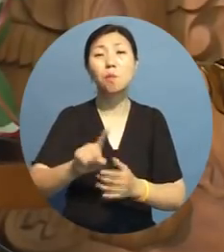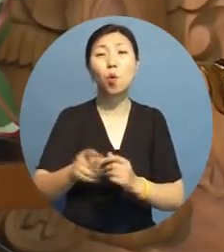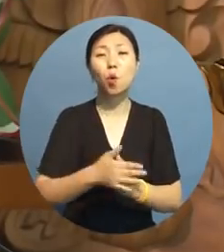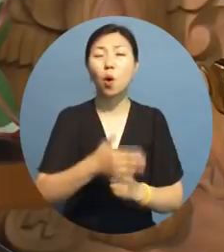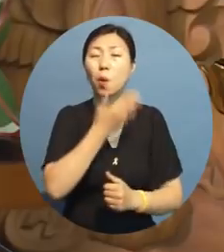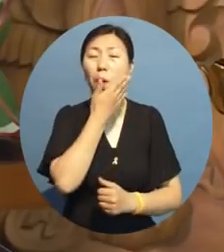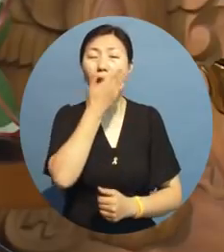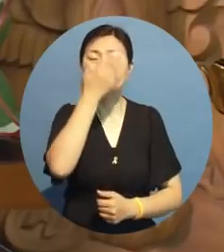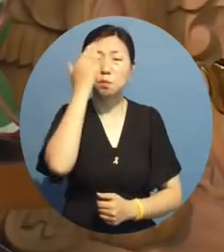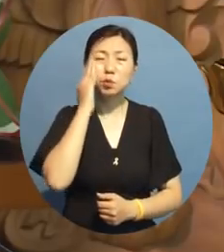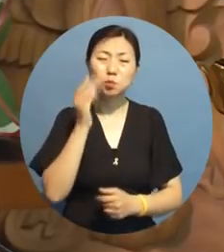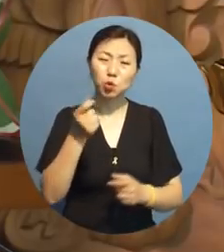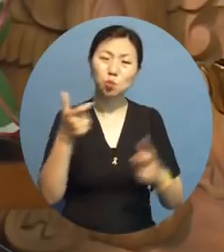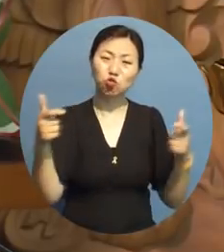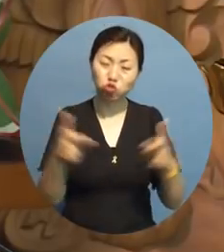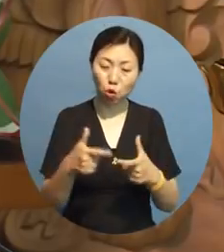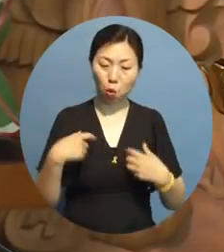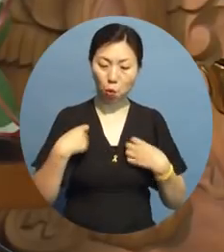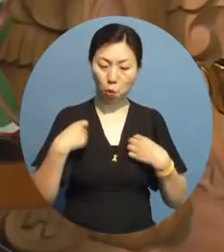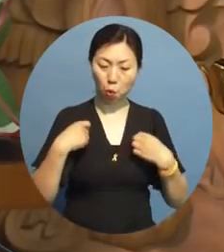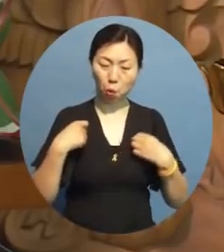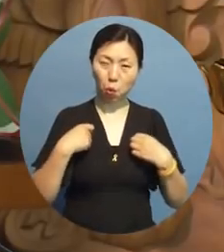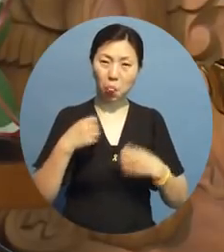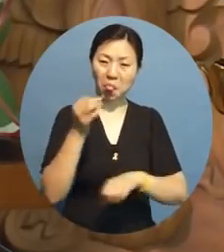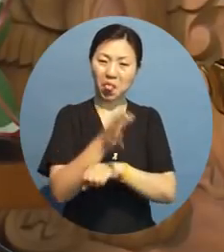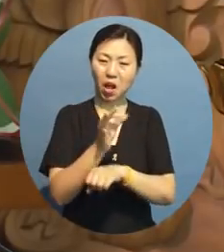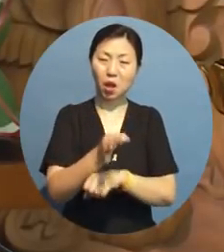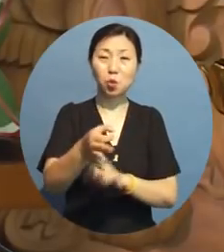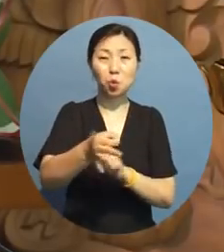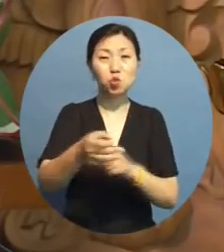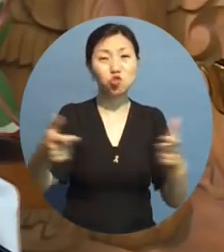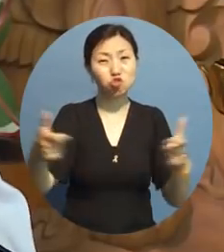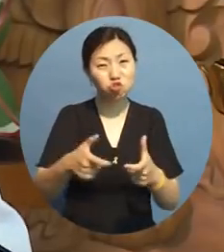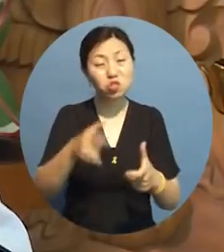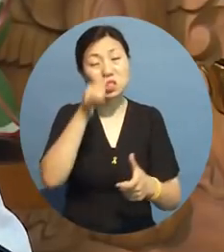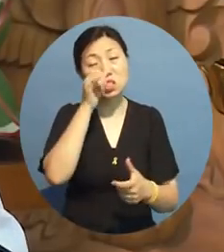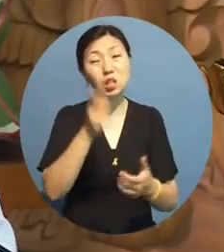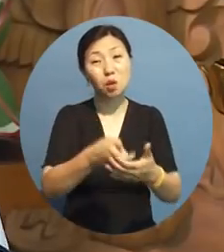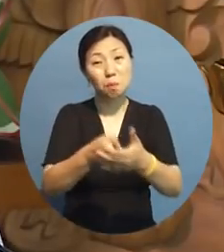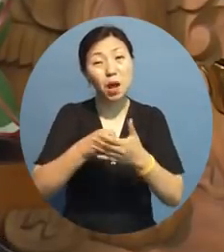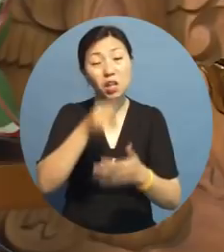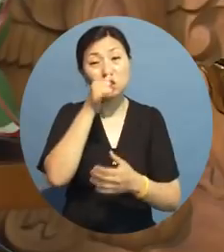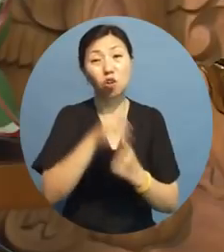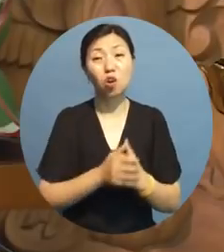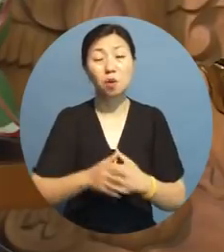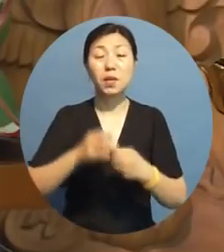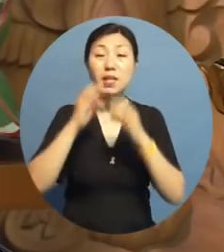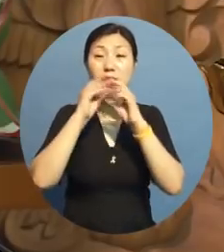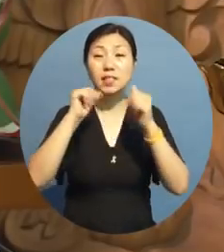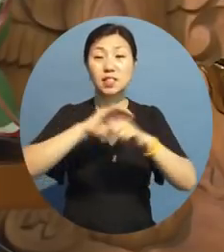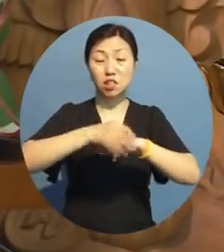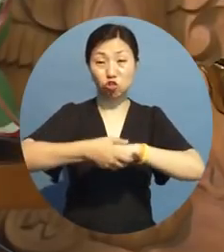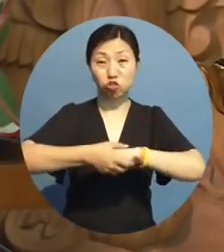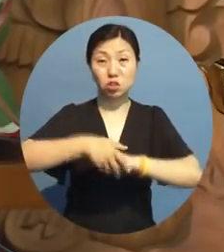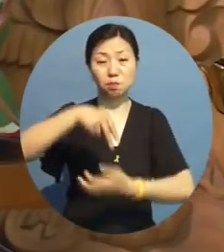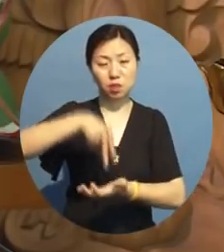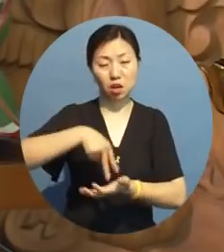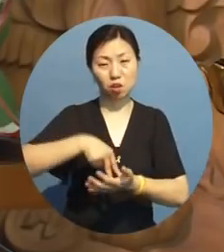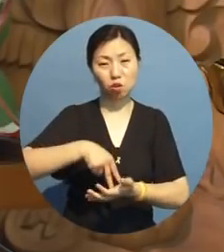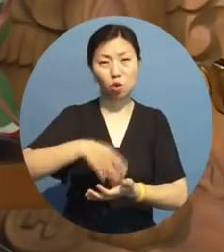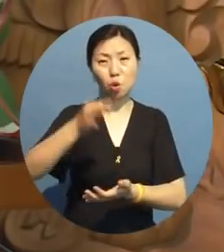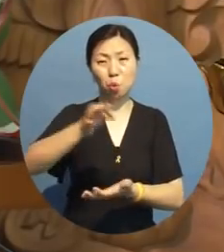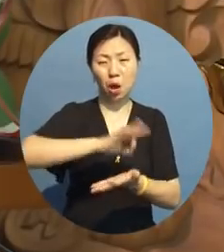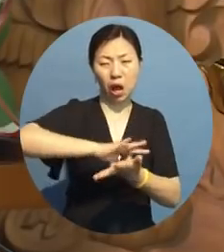화장품이 좀 줄어도 줄었을 거고 옷이 좀 사도 덜 살 거 아니야. 그러면 지구 환경 측면에서 보면 어쨌든 과소비를